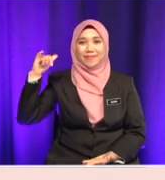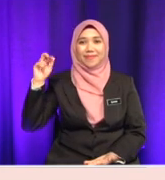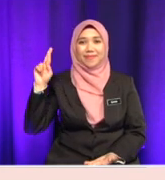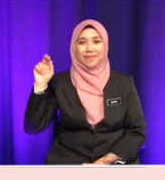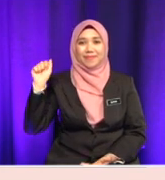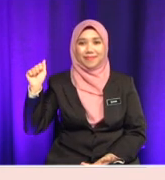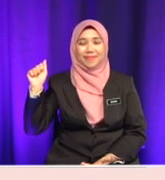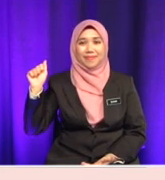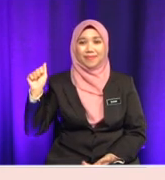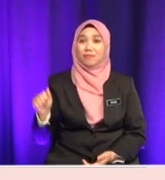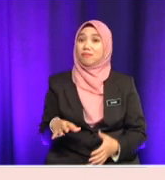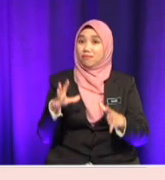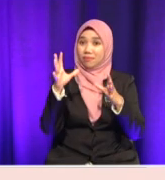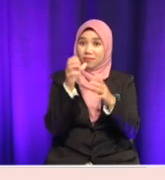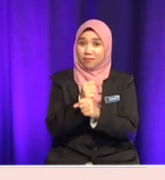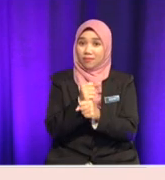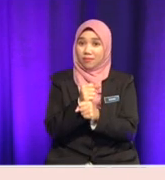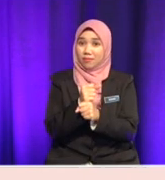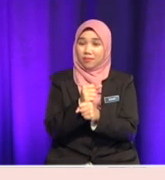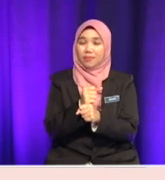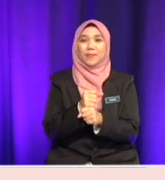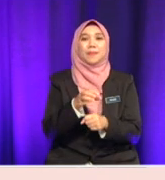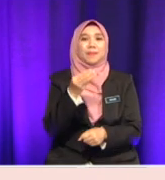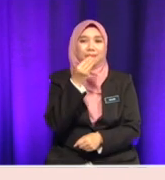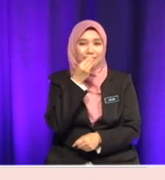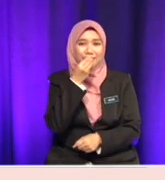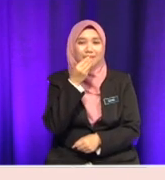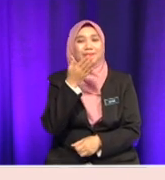mendapat sumber makanan yang segar